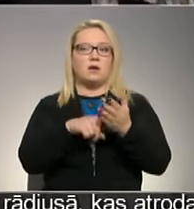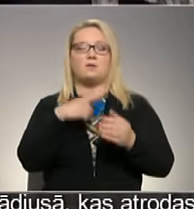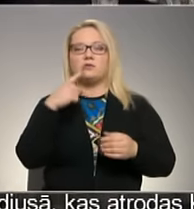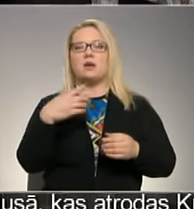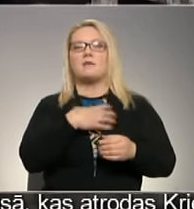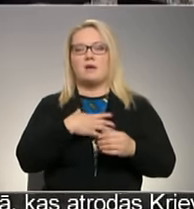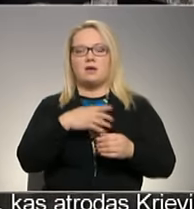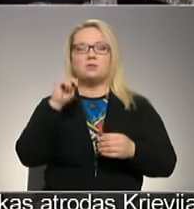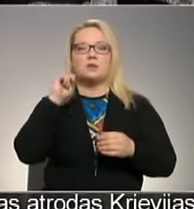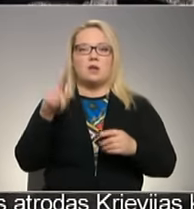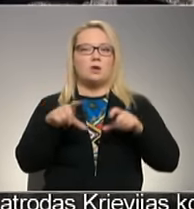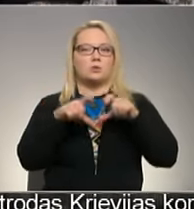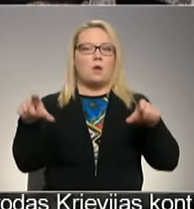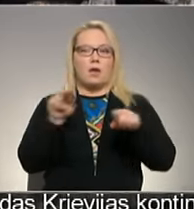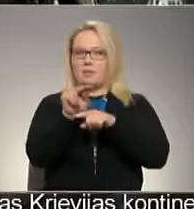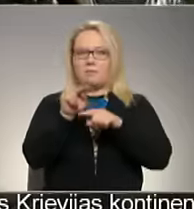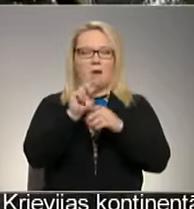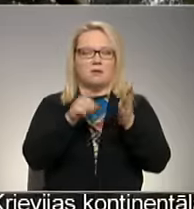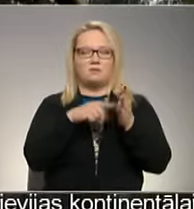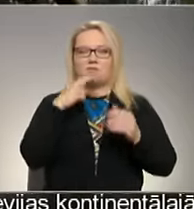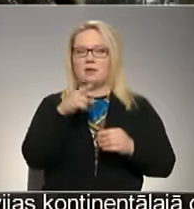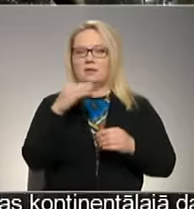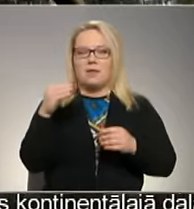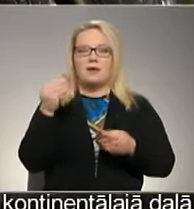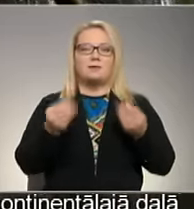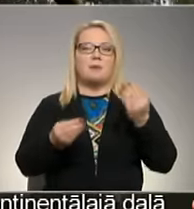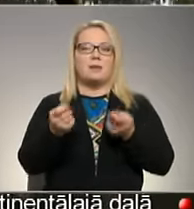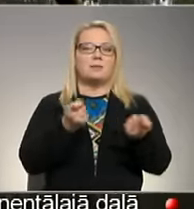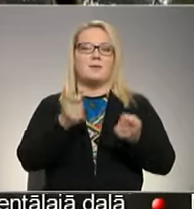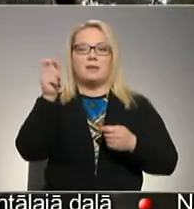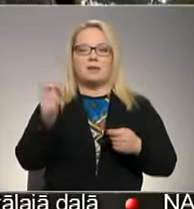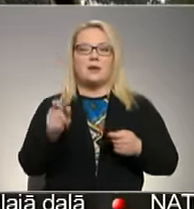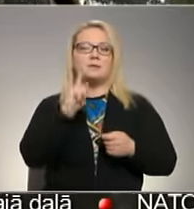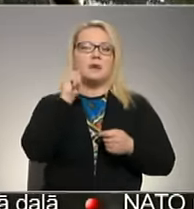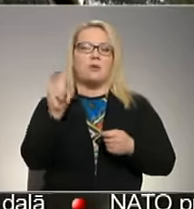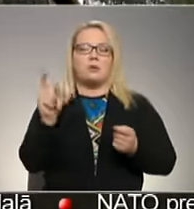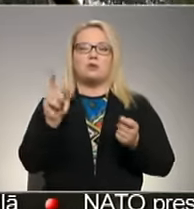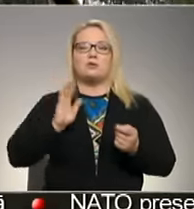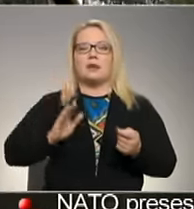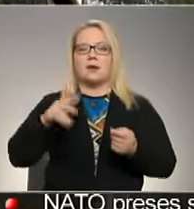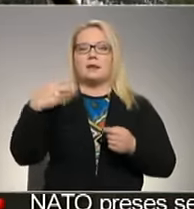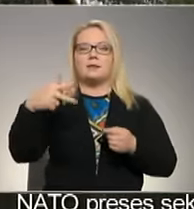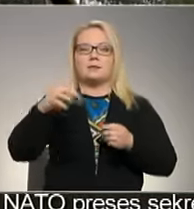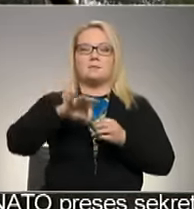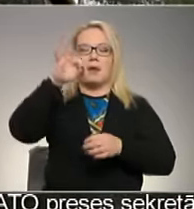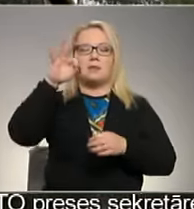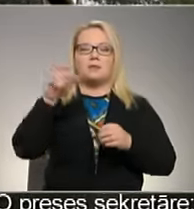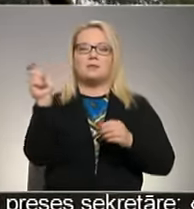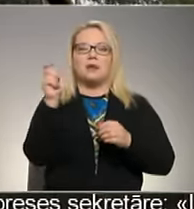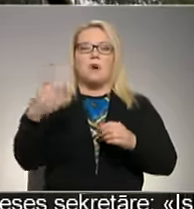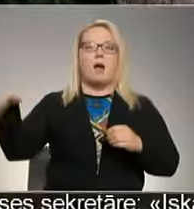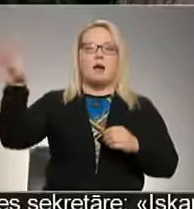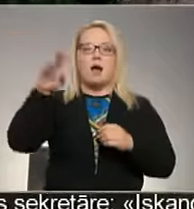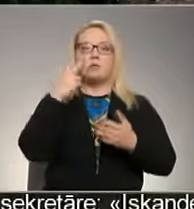jā. Skolā nemāc? Nē. Spēles vadītājs jaunieši sagaida 30 metru augstā zilo kalnu skatu